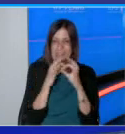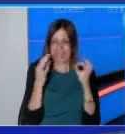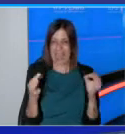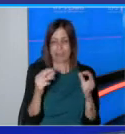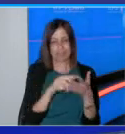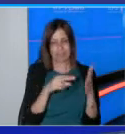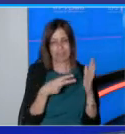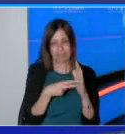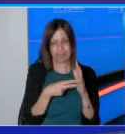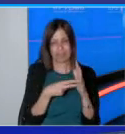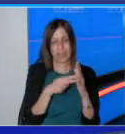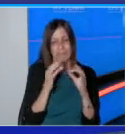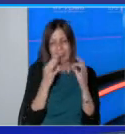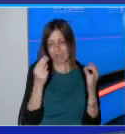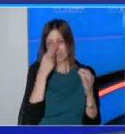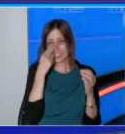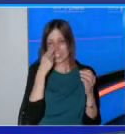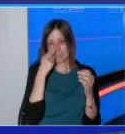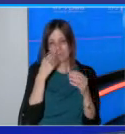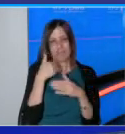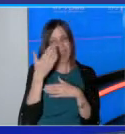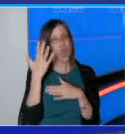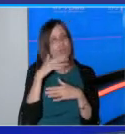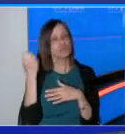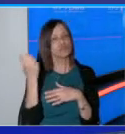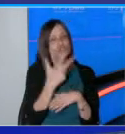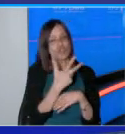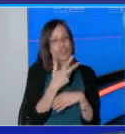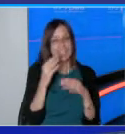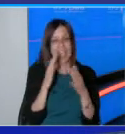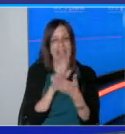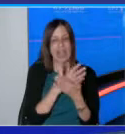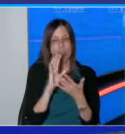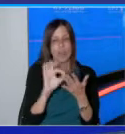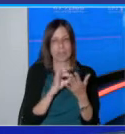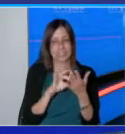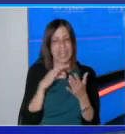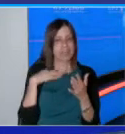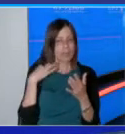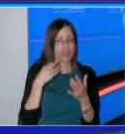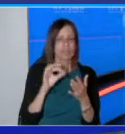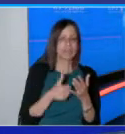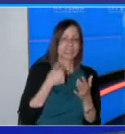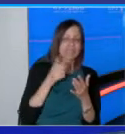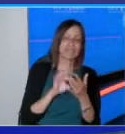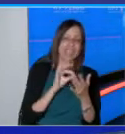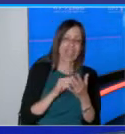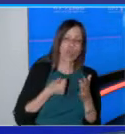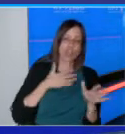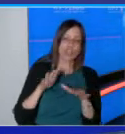מתווה, מתחילים פיילוטים, אחרי, בעוד שלושה שבועות, יחליטו במשרד הבריאות ובמשרד ראש הממשלה, איזה